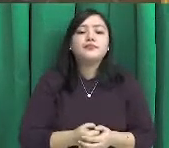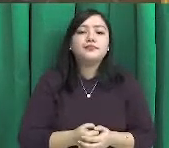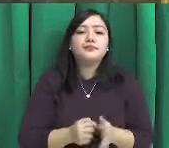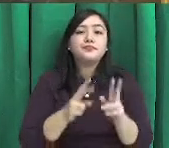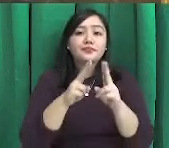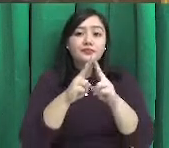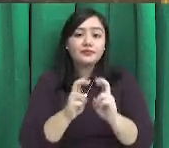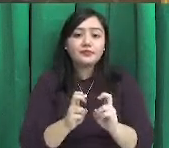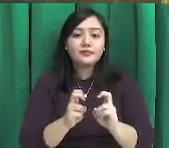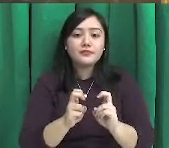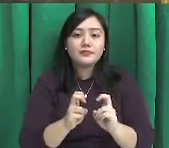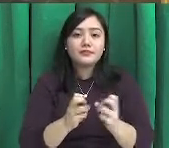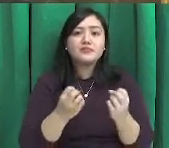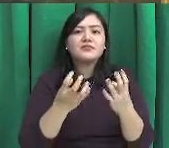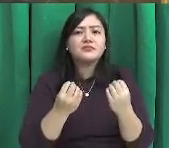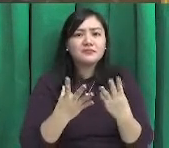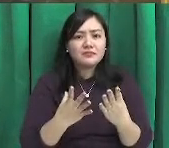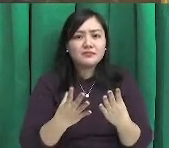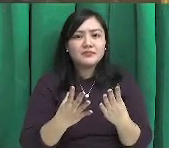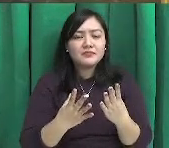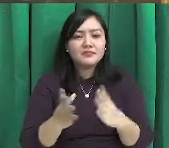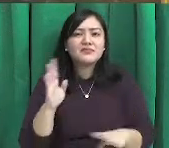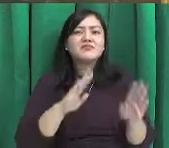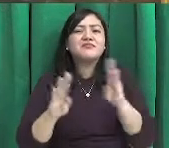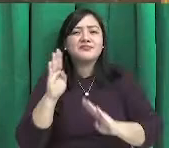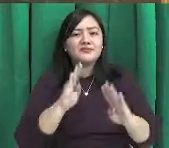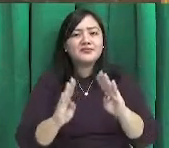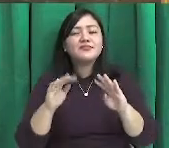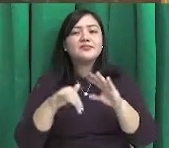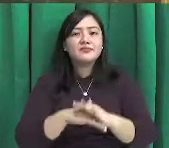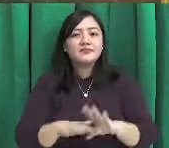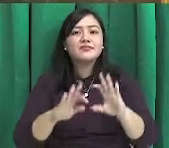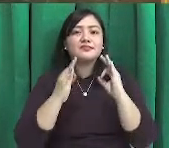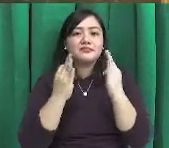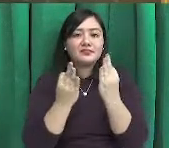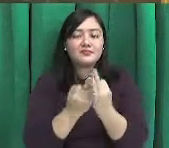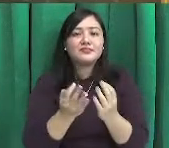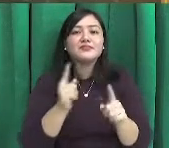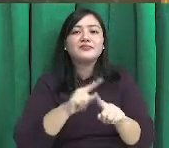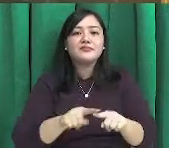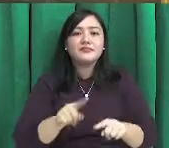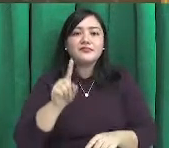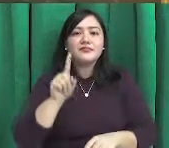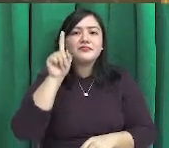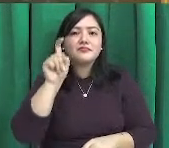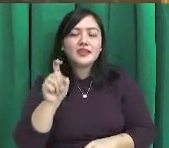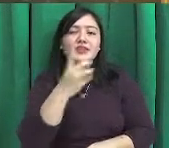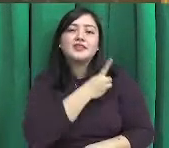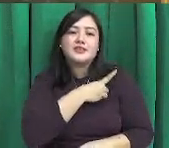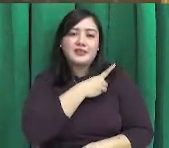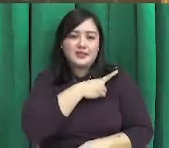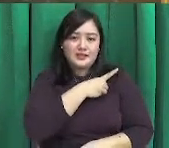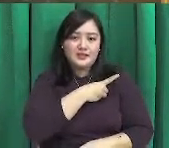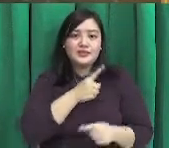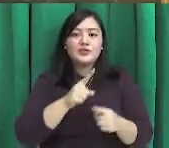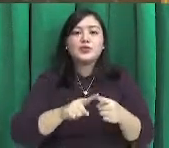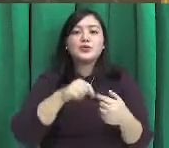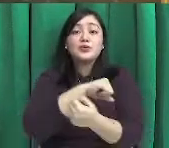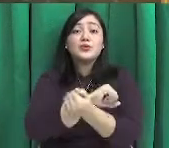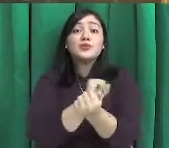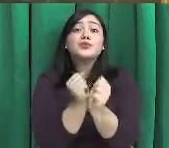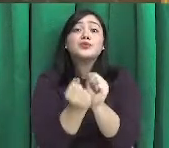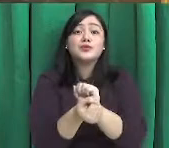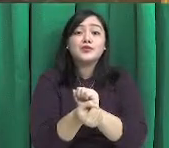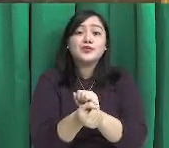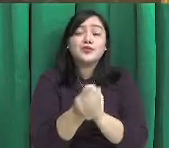mga problema sa loob ng tahanan, eh maging willing po tayo to change. Pag nakita niyo na